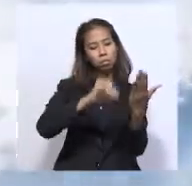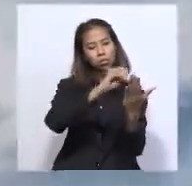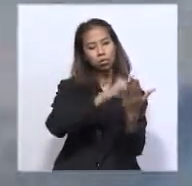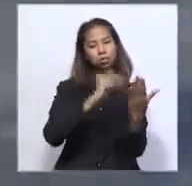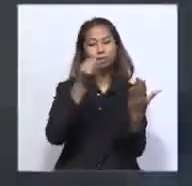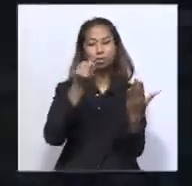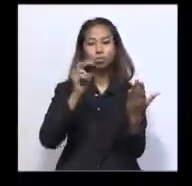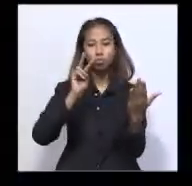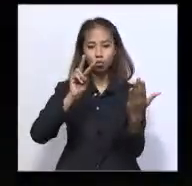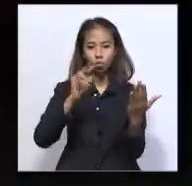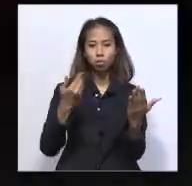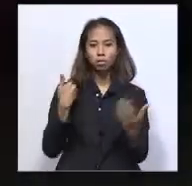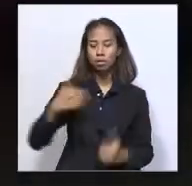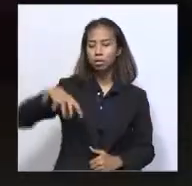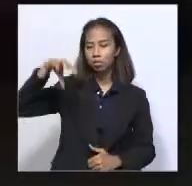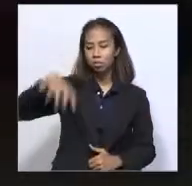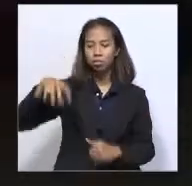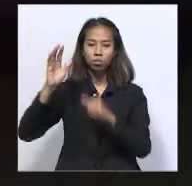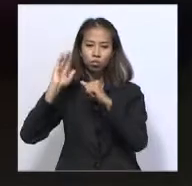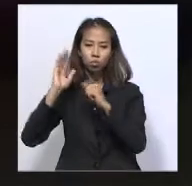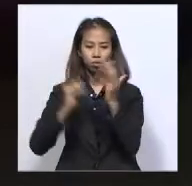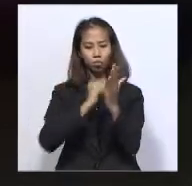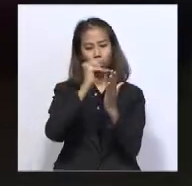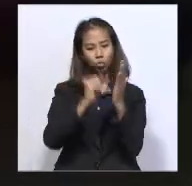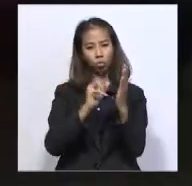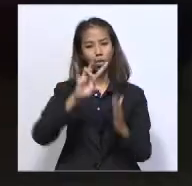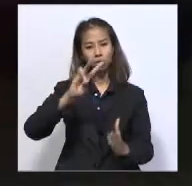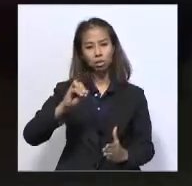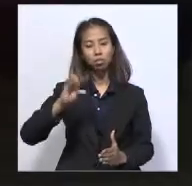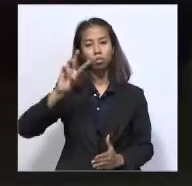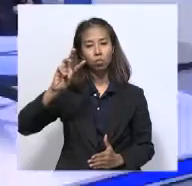ศและสำนักงานประชาสัมพันธ์จังหวัด76จังหวัด